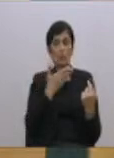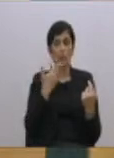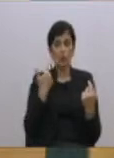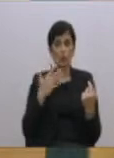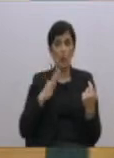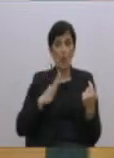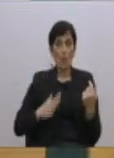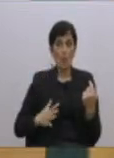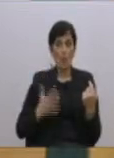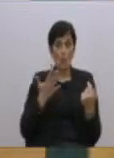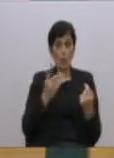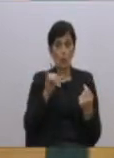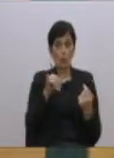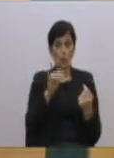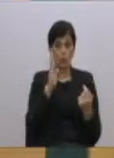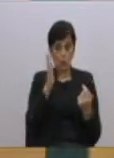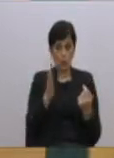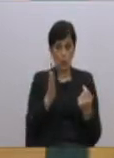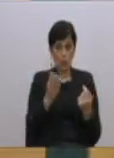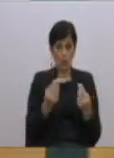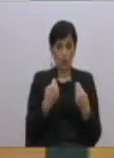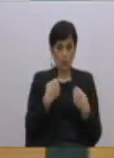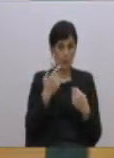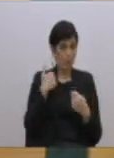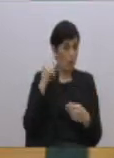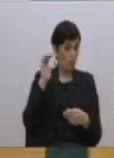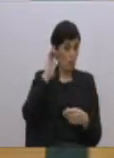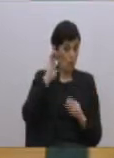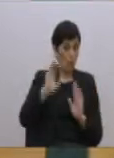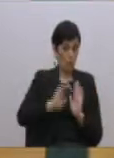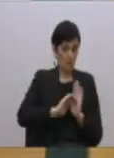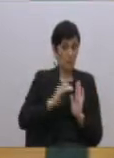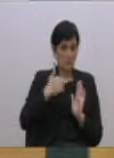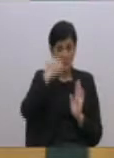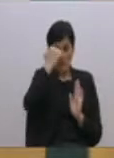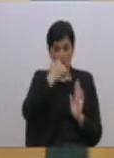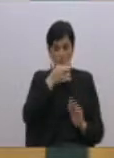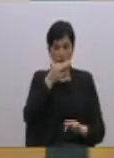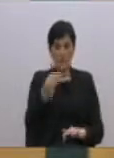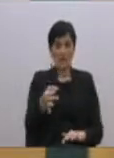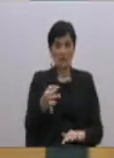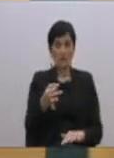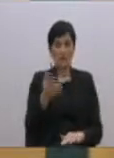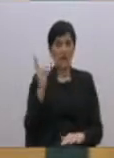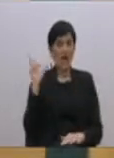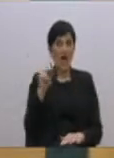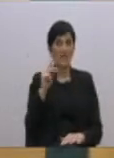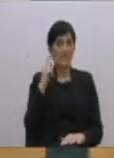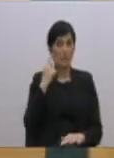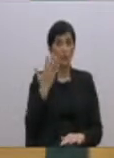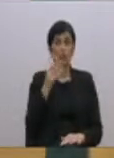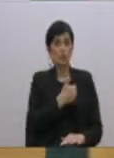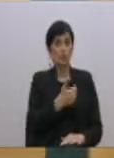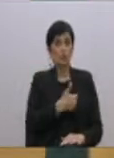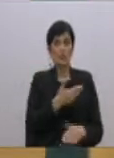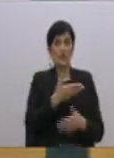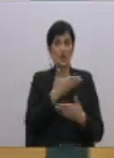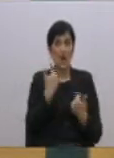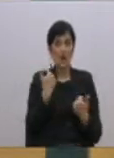მოთმინების უნარი თუ გვექნება რომ დამაცადოთ და მომისმინოთ, მადლობას გეტყვით. თუ ამის სურვილი არ